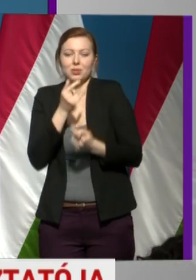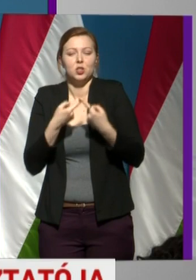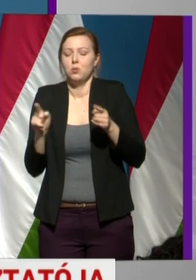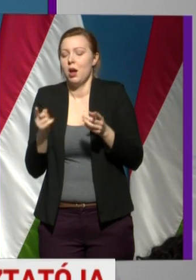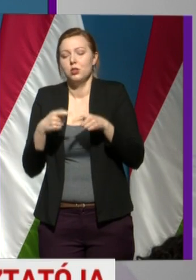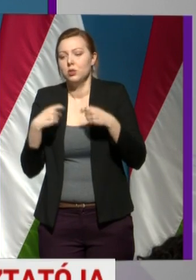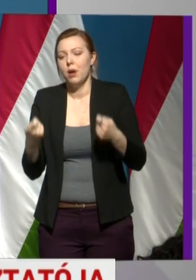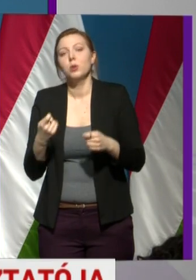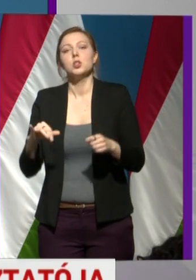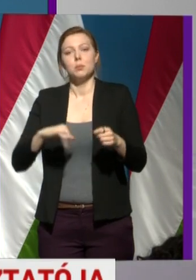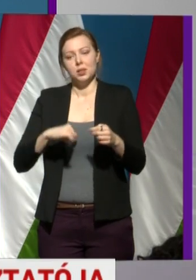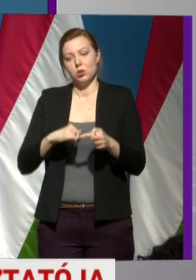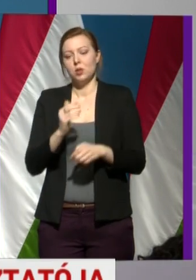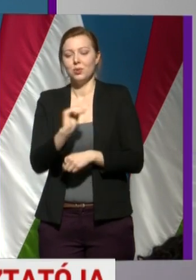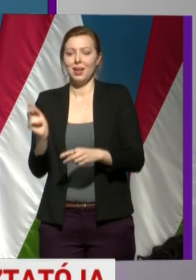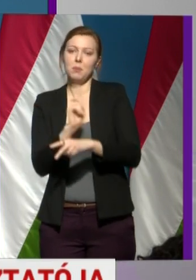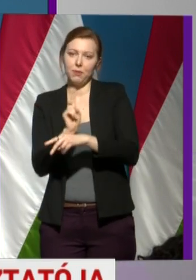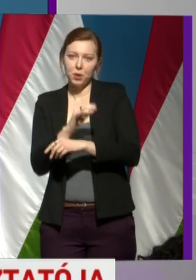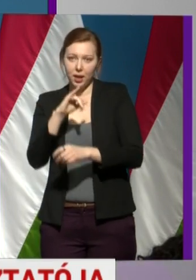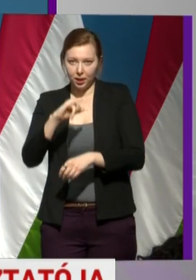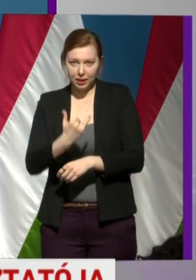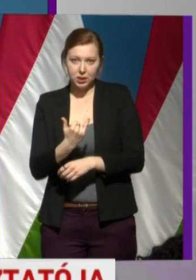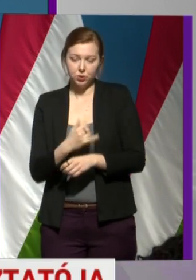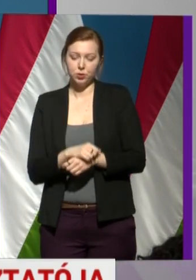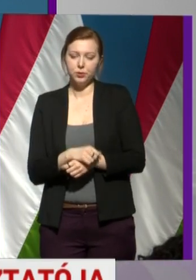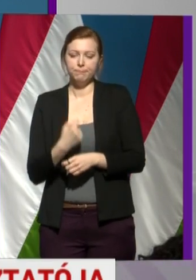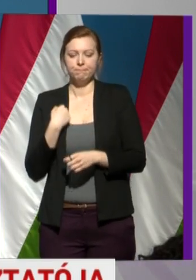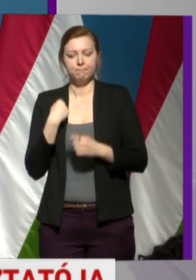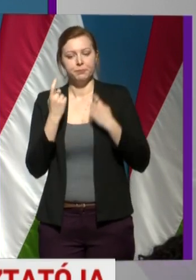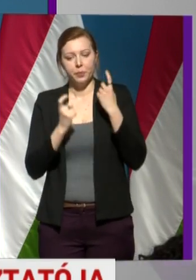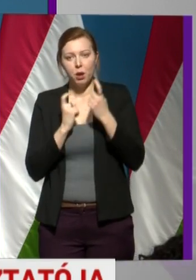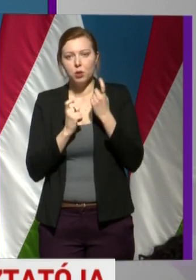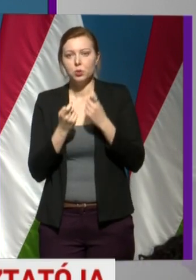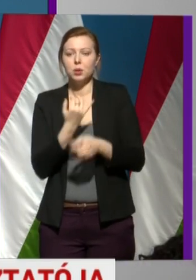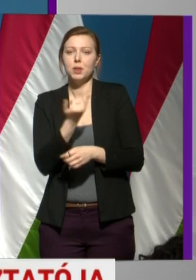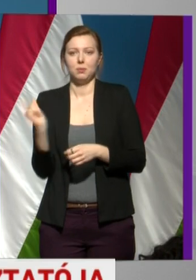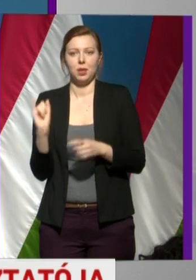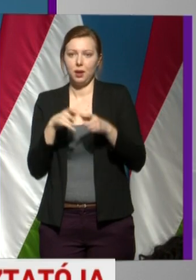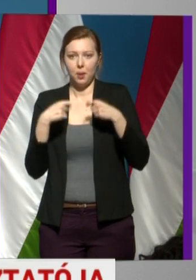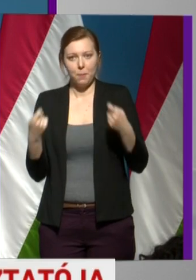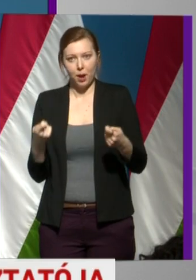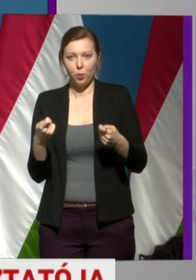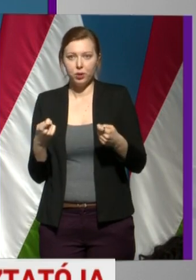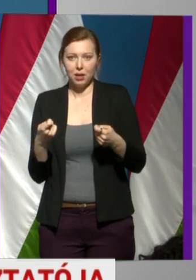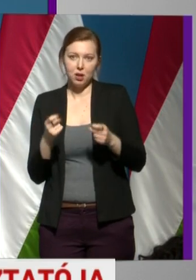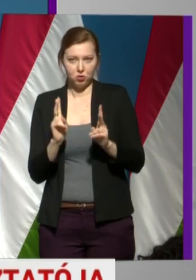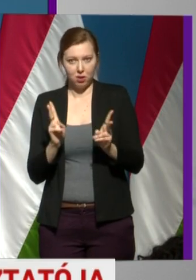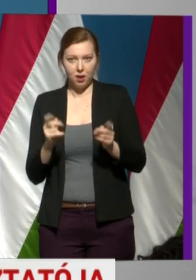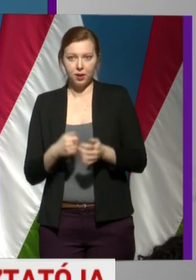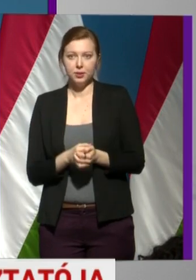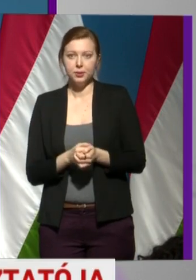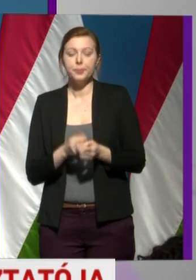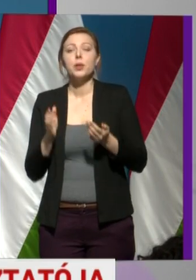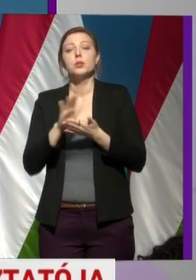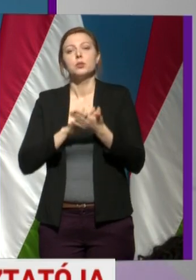mód, biztosítunk gyermekfelügyeletet. Tehát azt gondolom, hogy ez mindenkinek megoldást tud kínálni. Az,